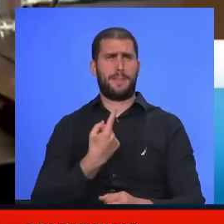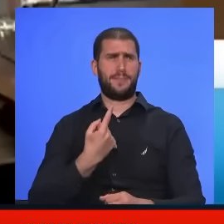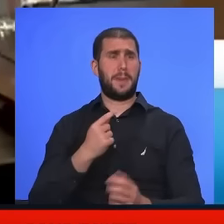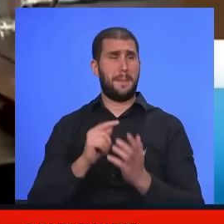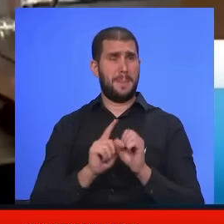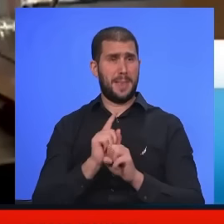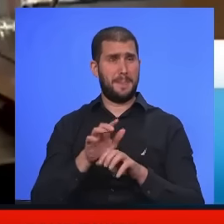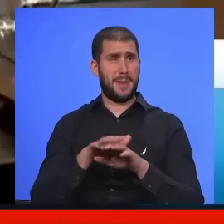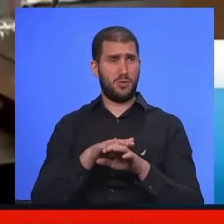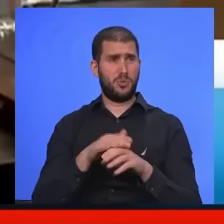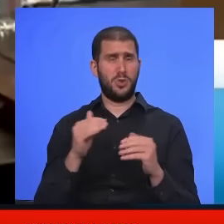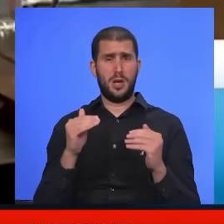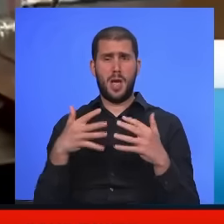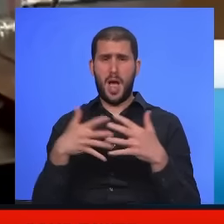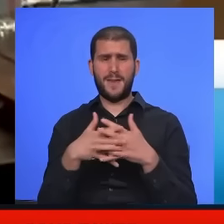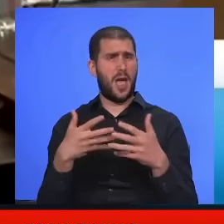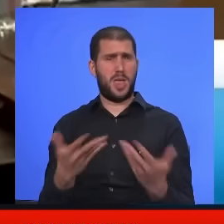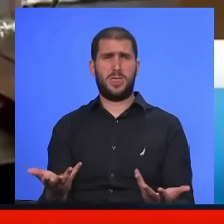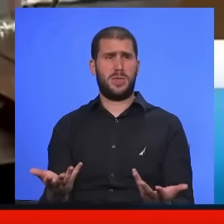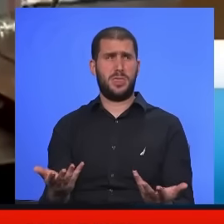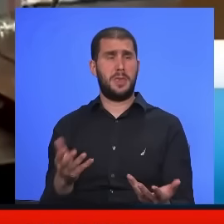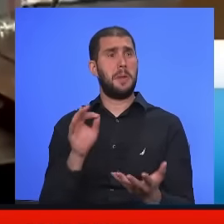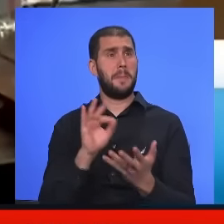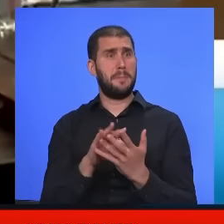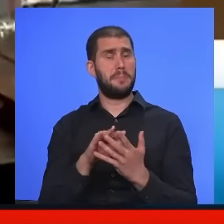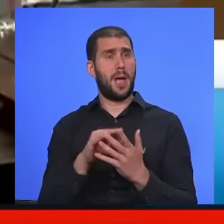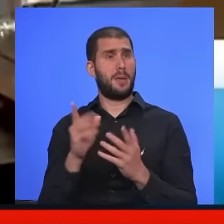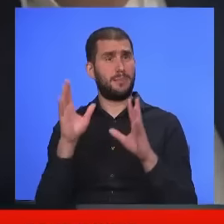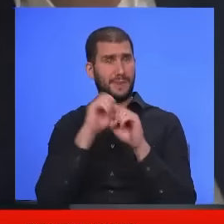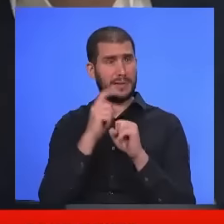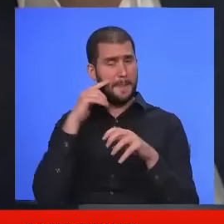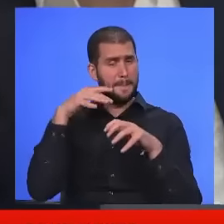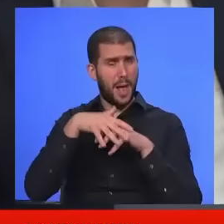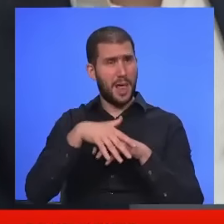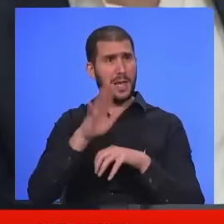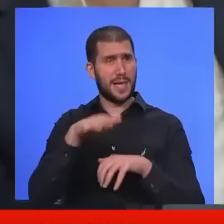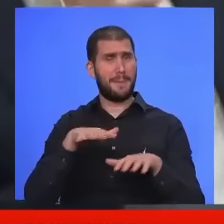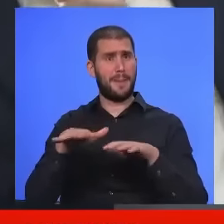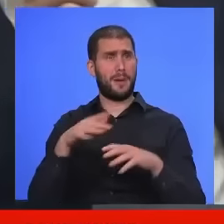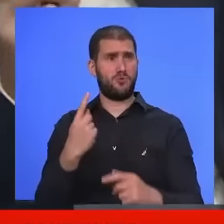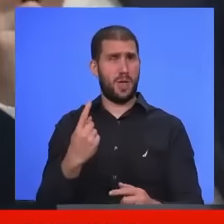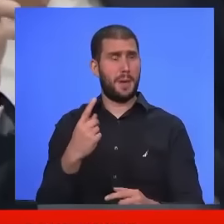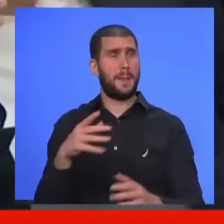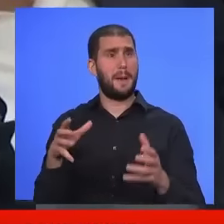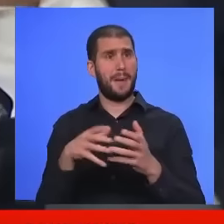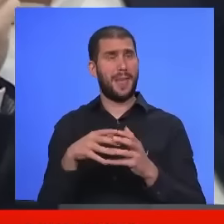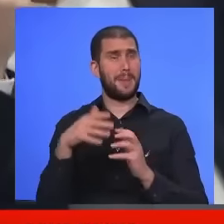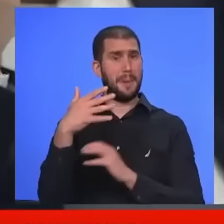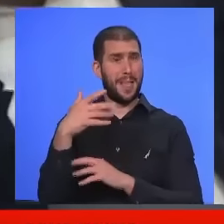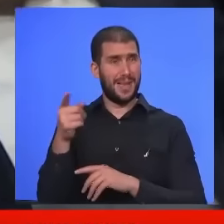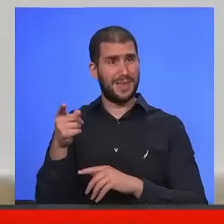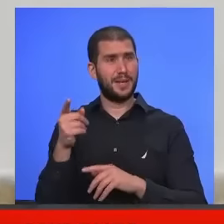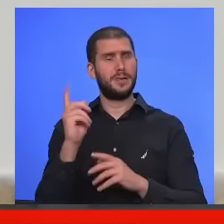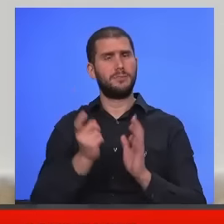כרגע מרגיש שאין פה אחוות אחים. וכשזה הלך הרוח הוא מחלחל עמוק גם לקואליציה. במחנה הממלכתי מובילים את